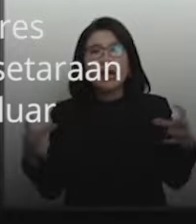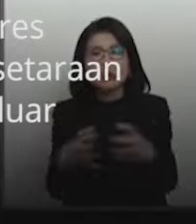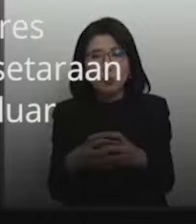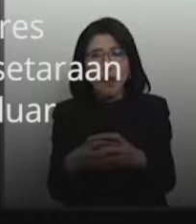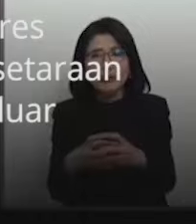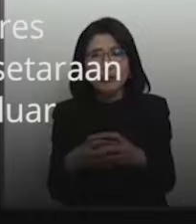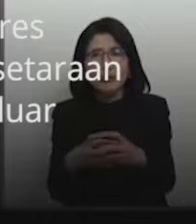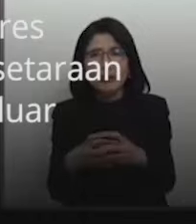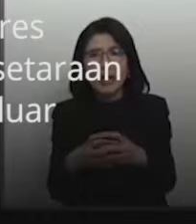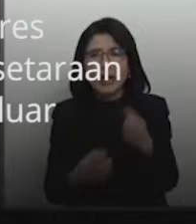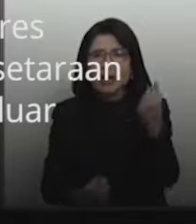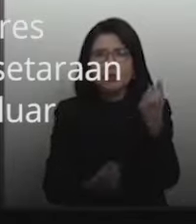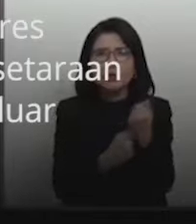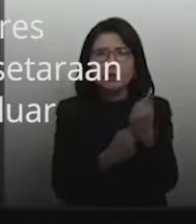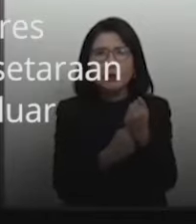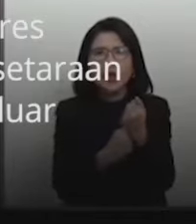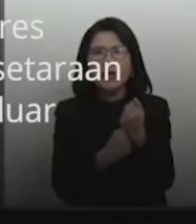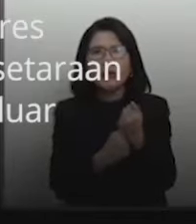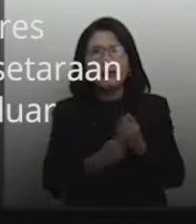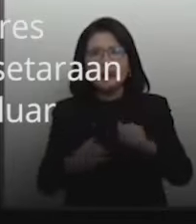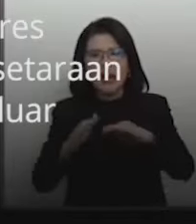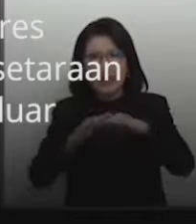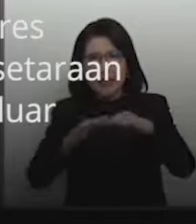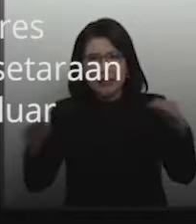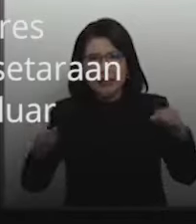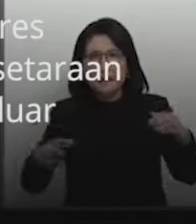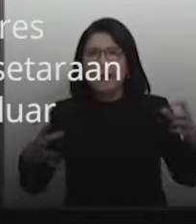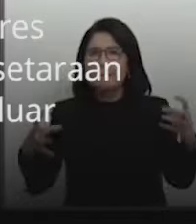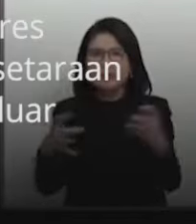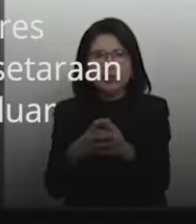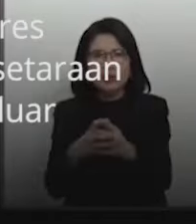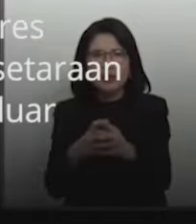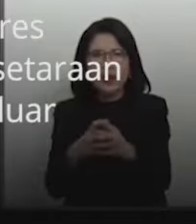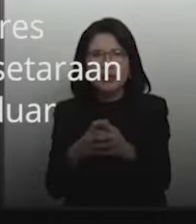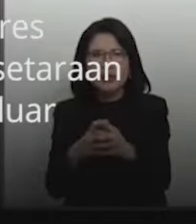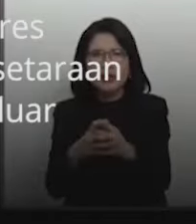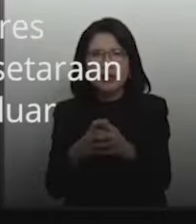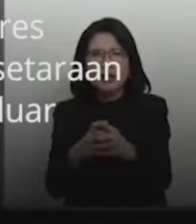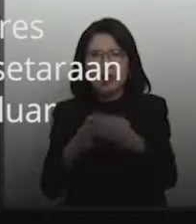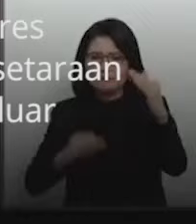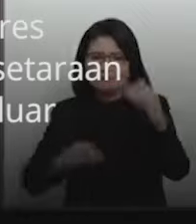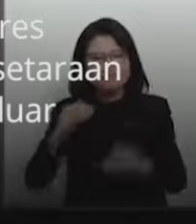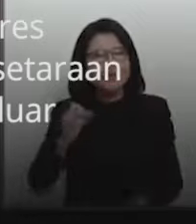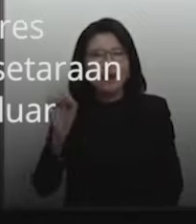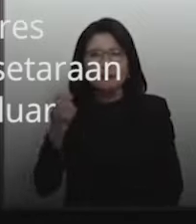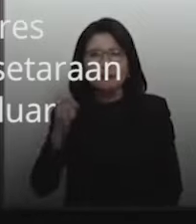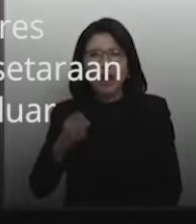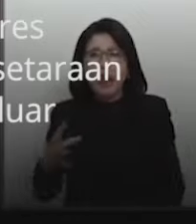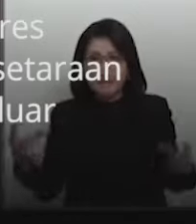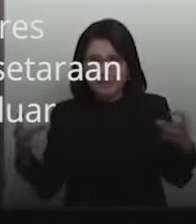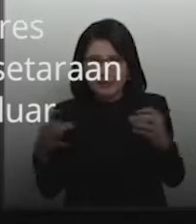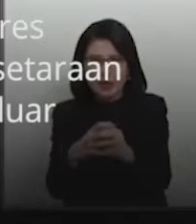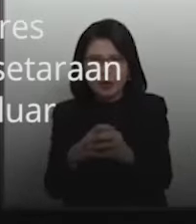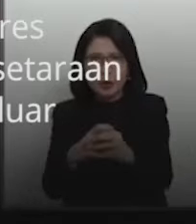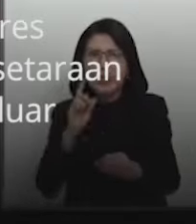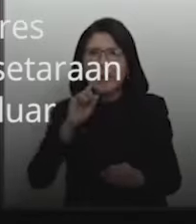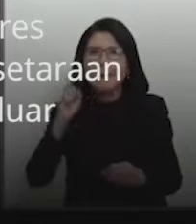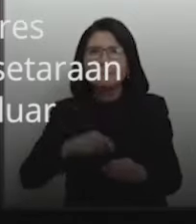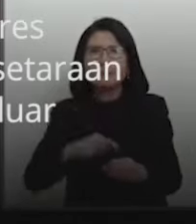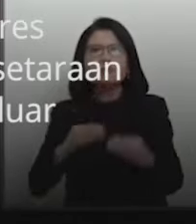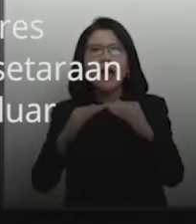ditopang dengan rasa keadilan persatuan itu tidak mungkin terjadi dalam ketimpangan persatuan membutuhkan rasa